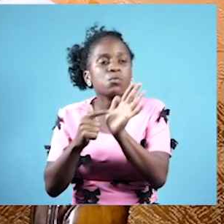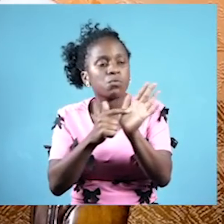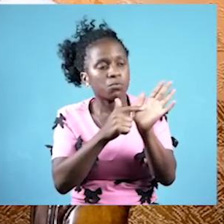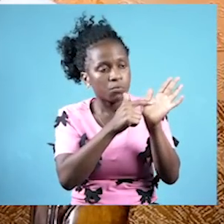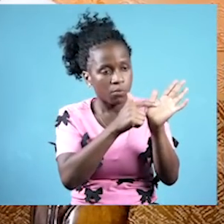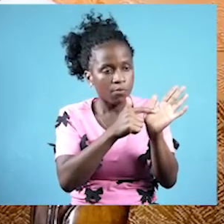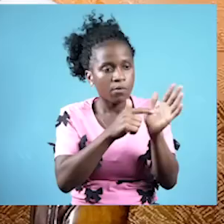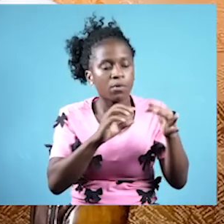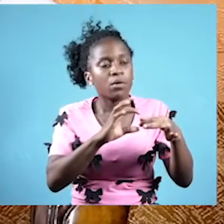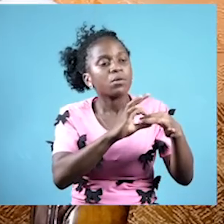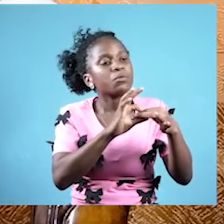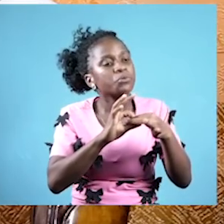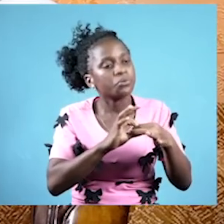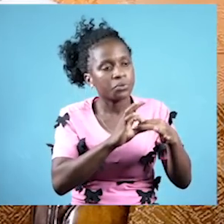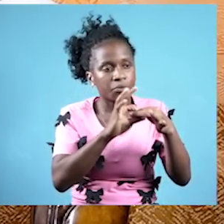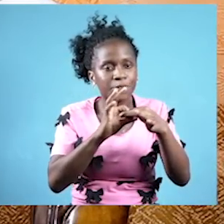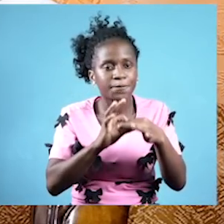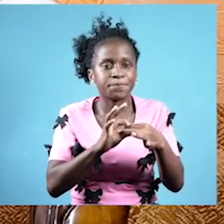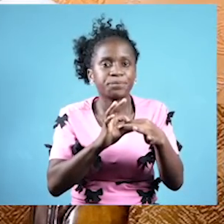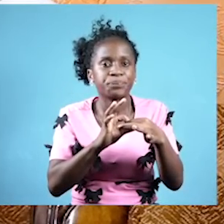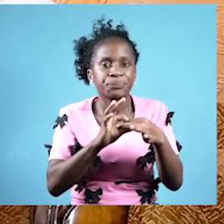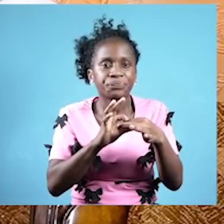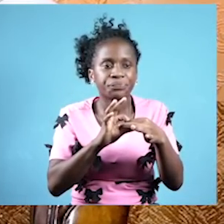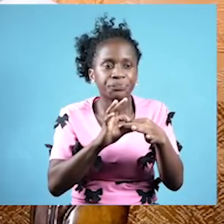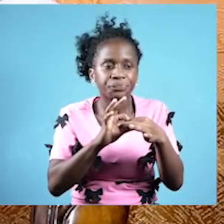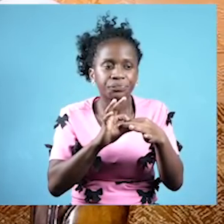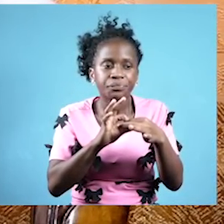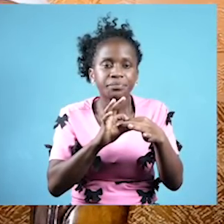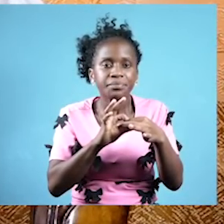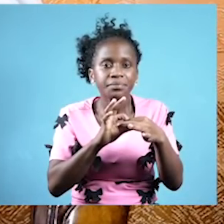na vyama vya upinzani